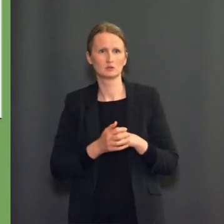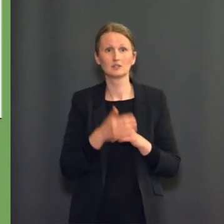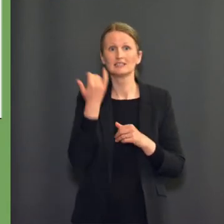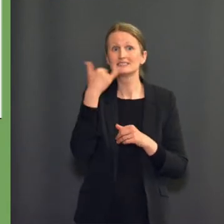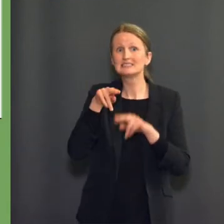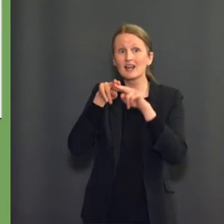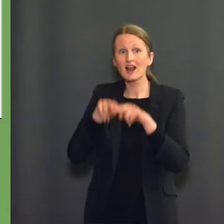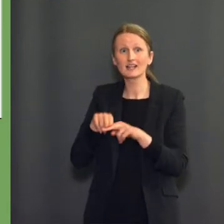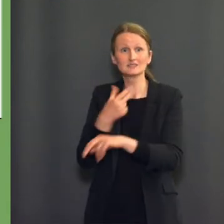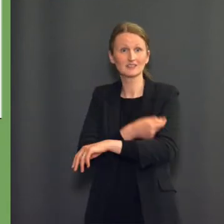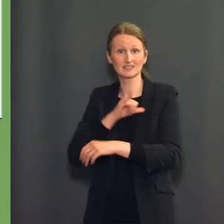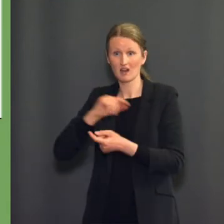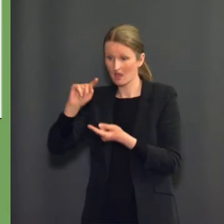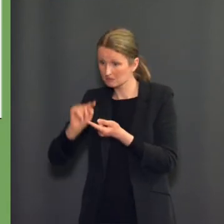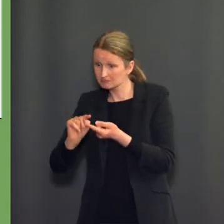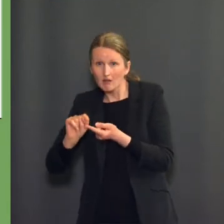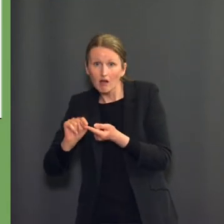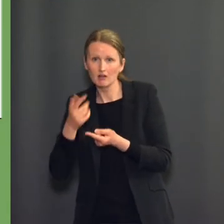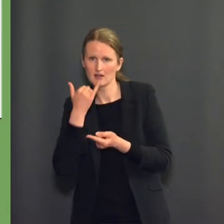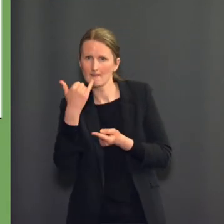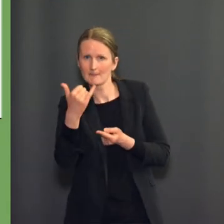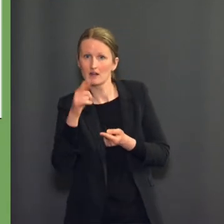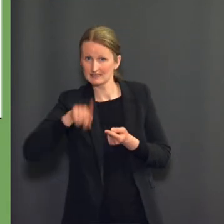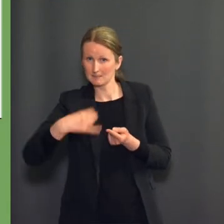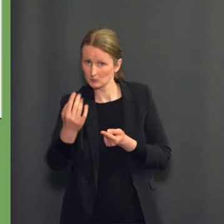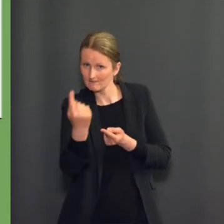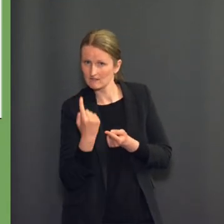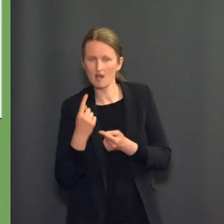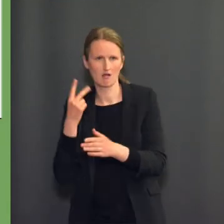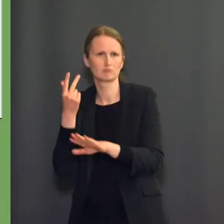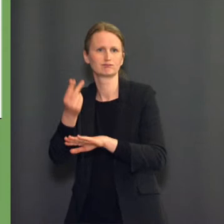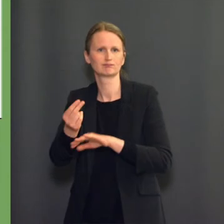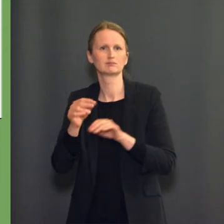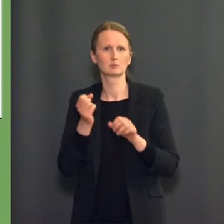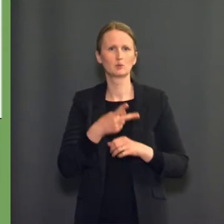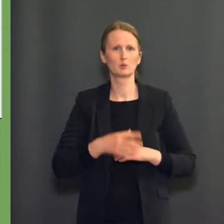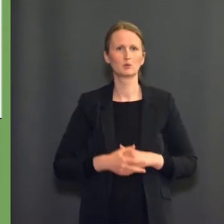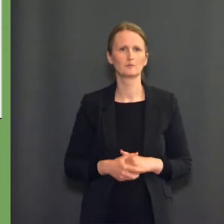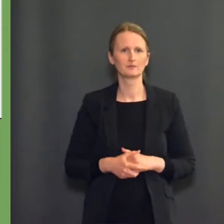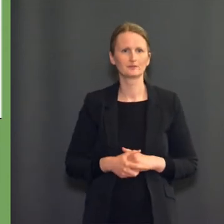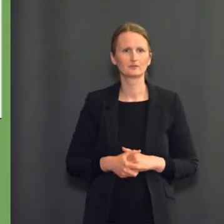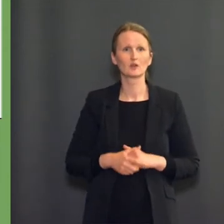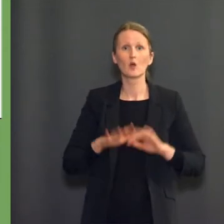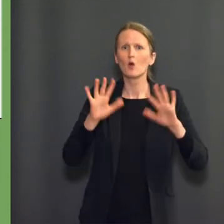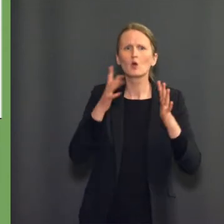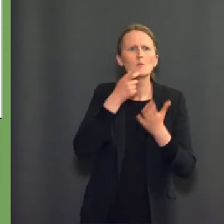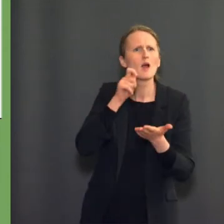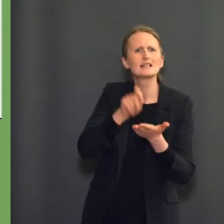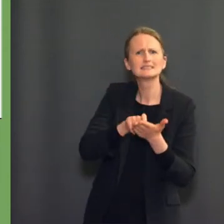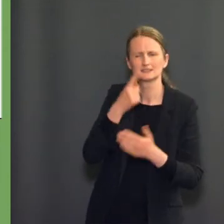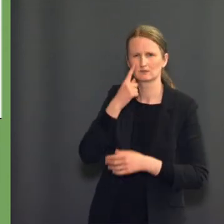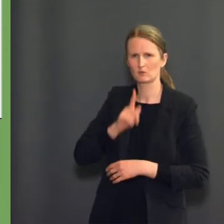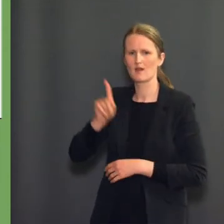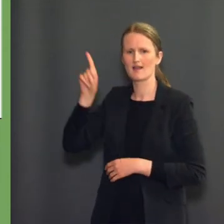rapidement. Vous pouvez vous inscrire grâce au site